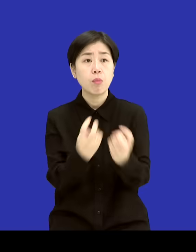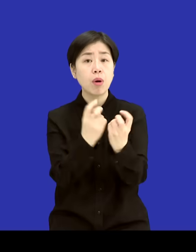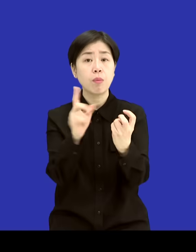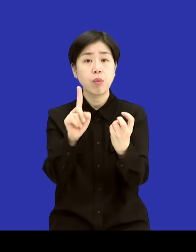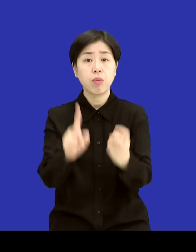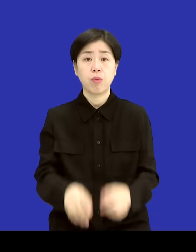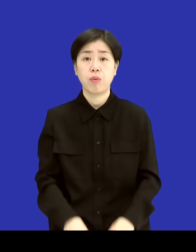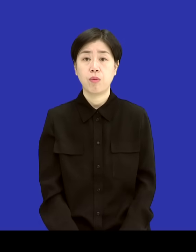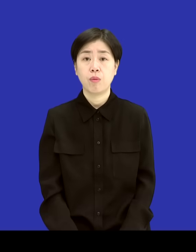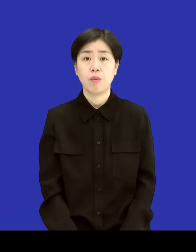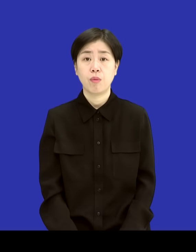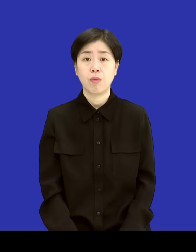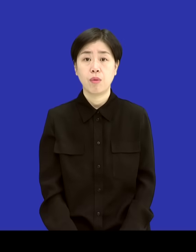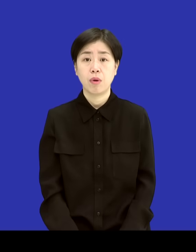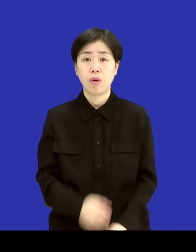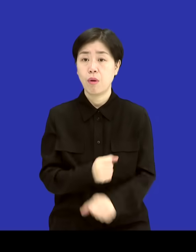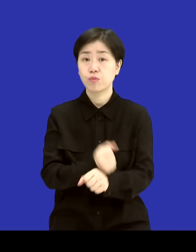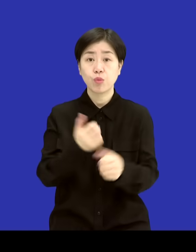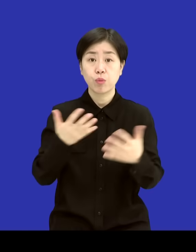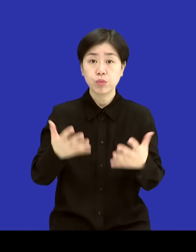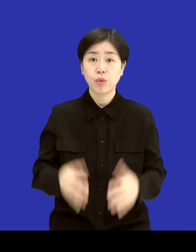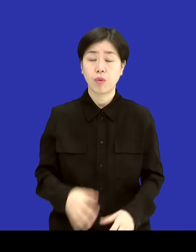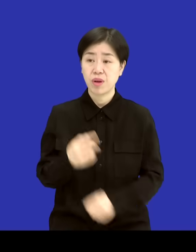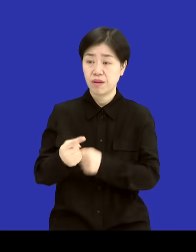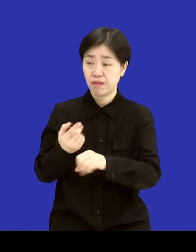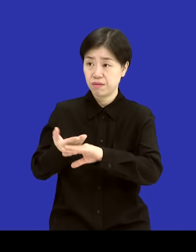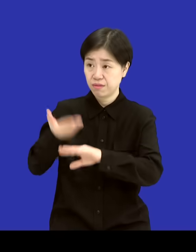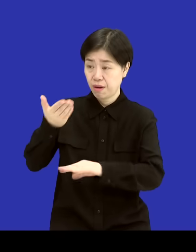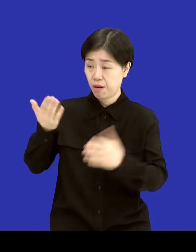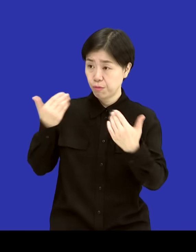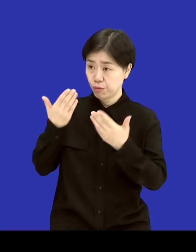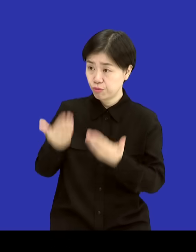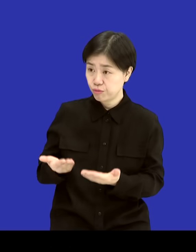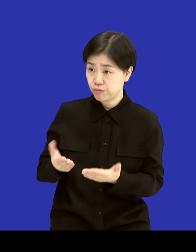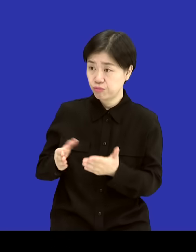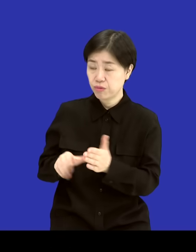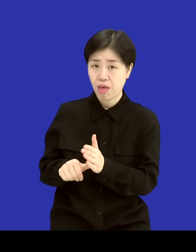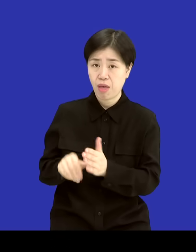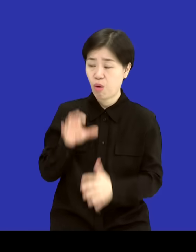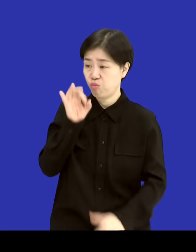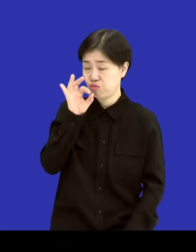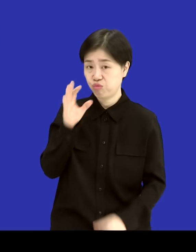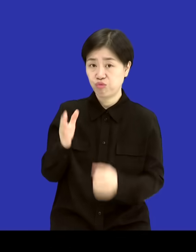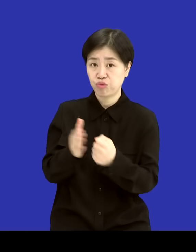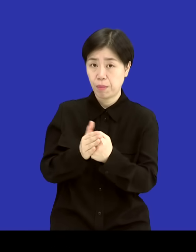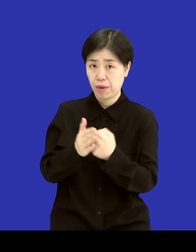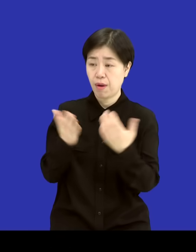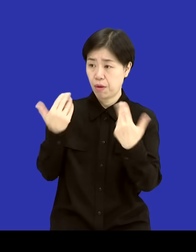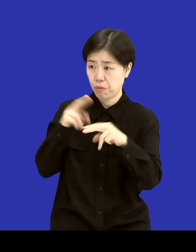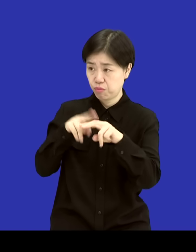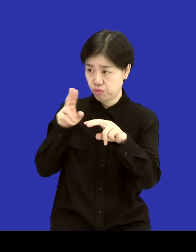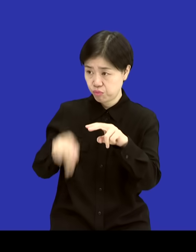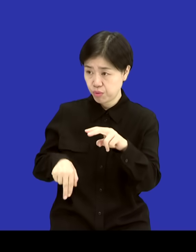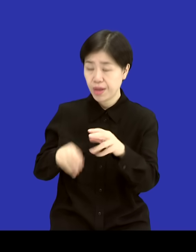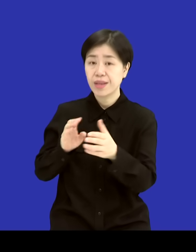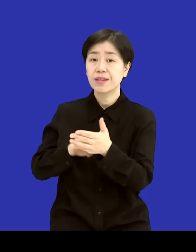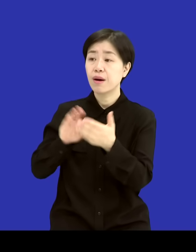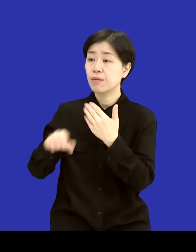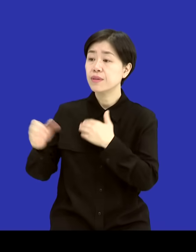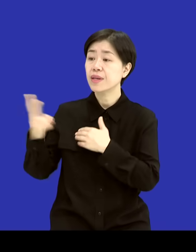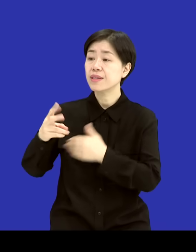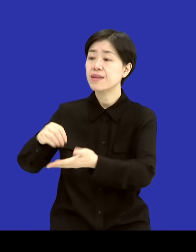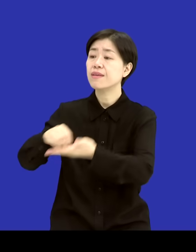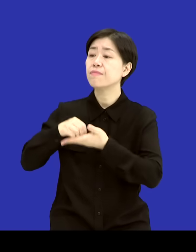재적 처리되고 다시 지원을 해라. 근데 말하는 학비 낸 것도 것도 있는데. 그렇죠. 예, 그래서 다시 지원을